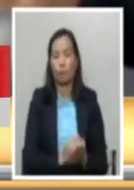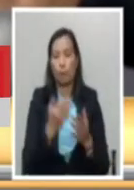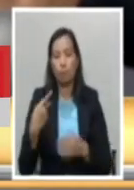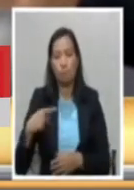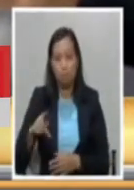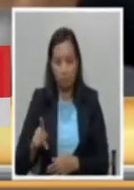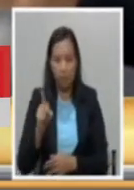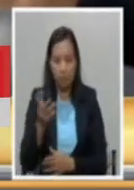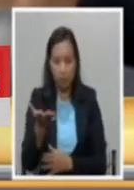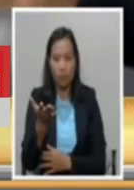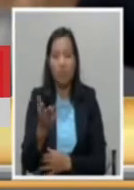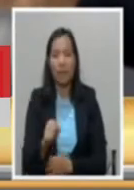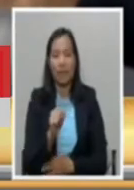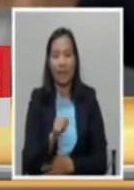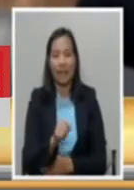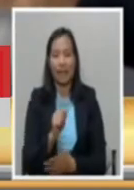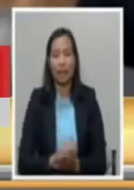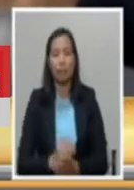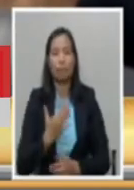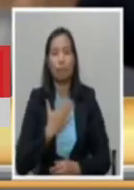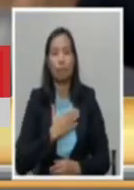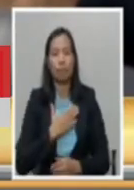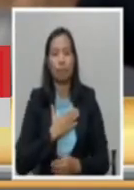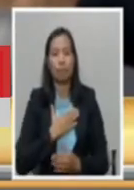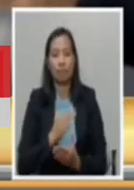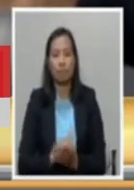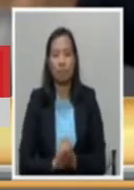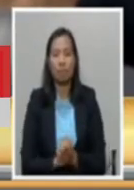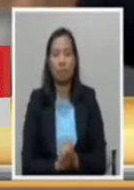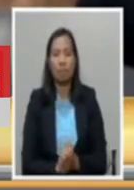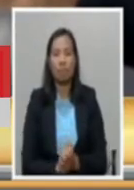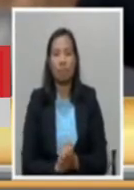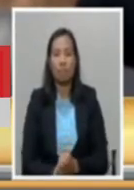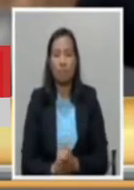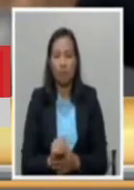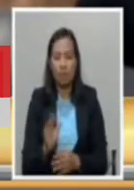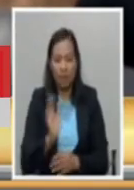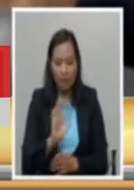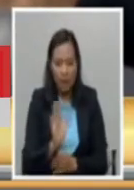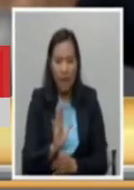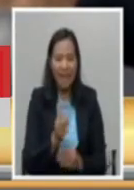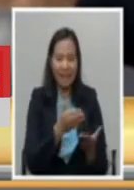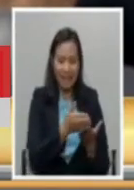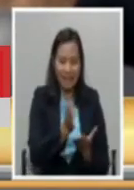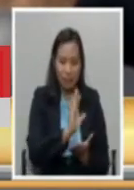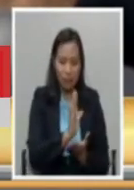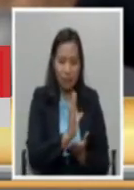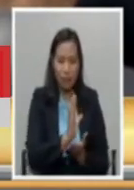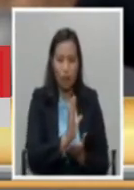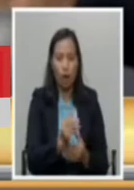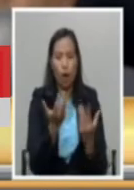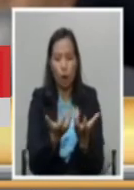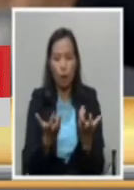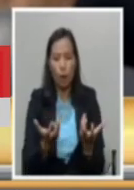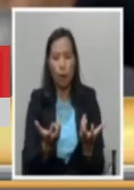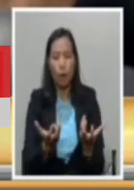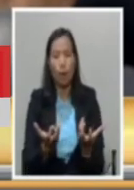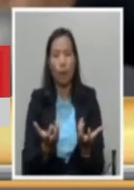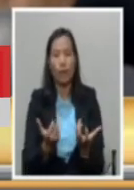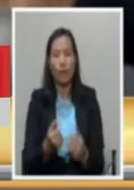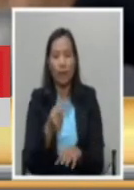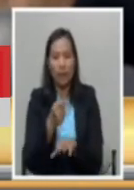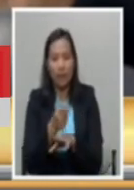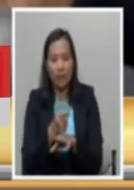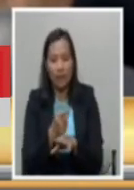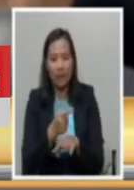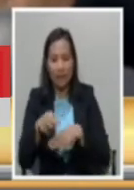าวนี้ผมไม่ได้คัดค้านว่าไม่จำเป็นจะต้องซื้อยุทโธปกรณ์นะครับแต่เราให้จัดล